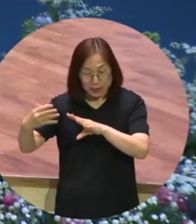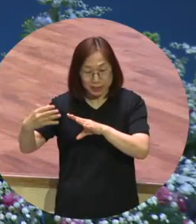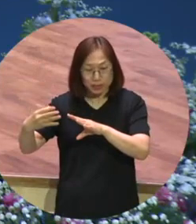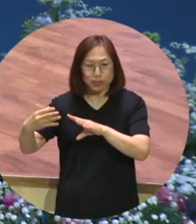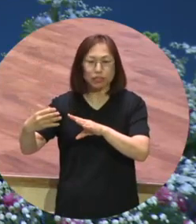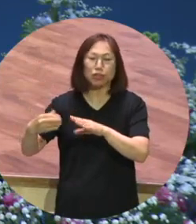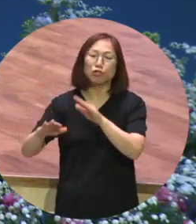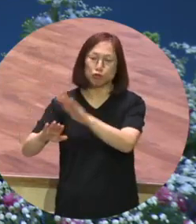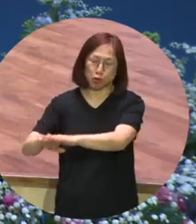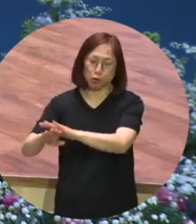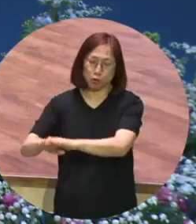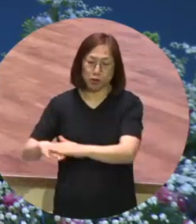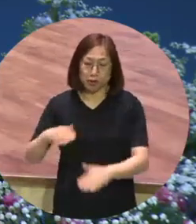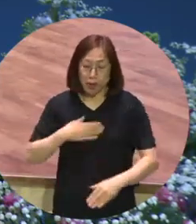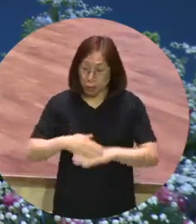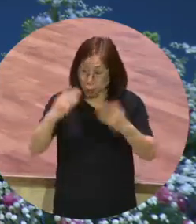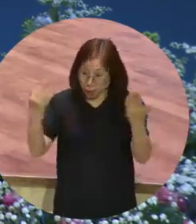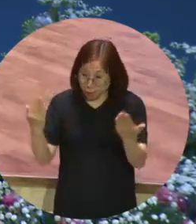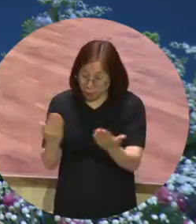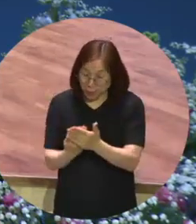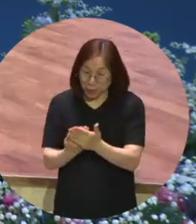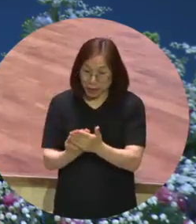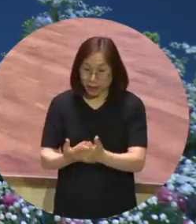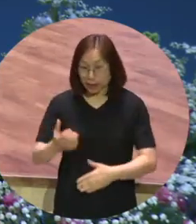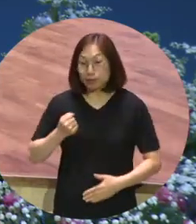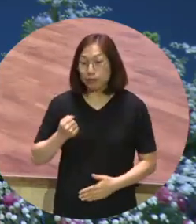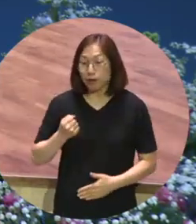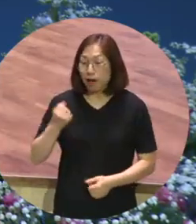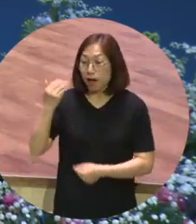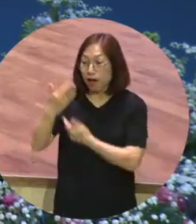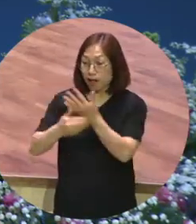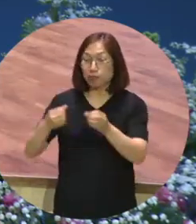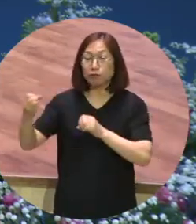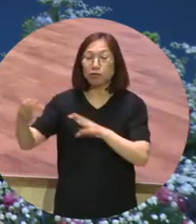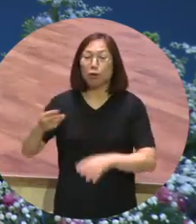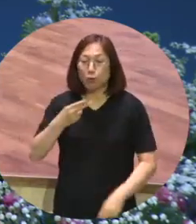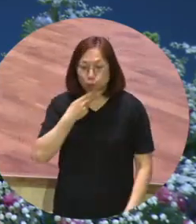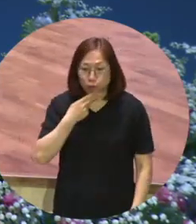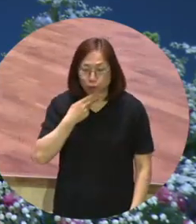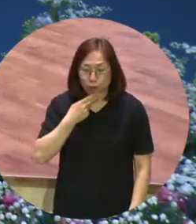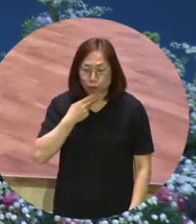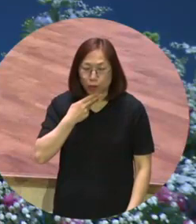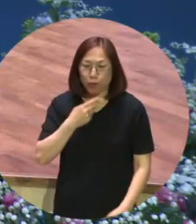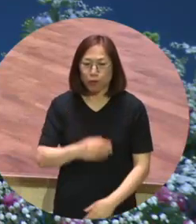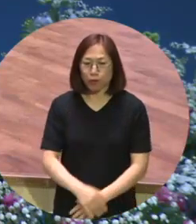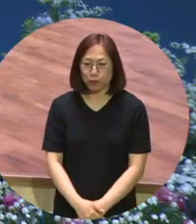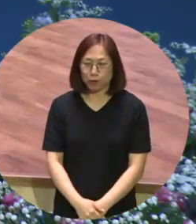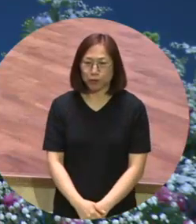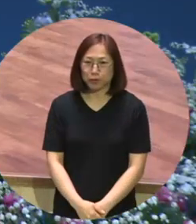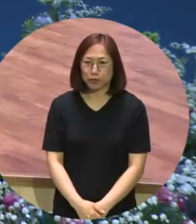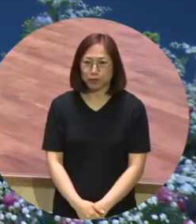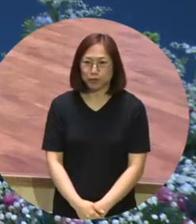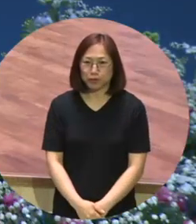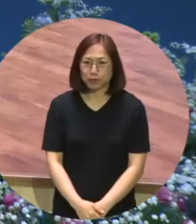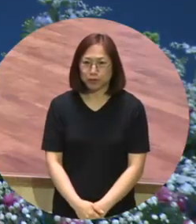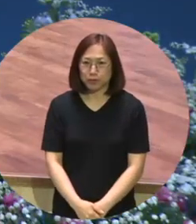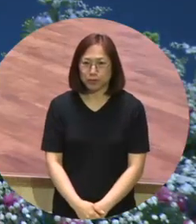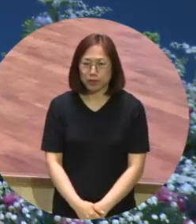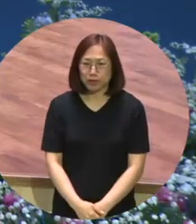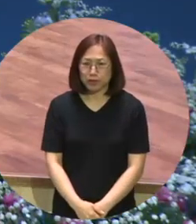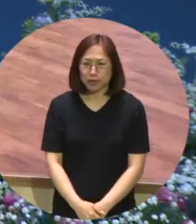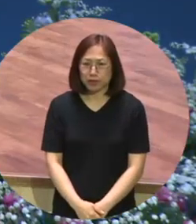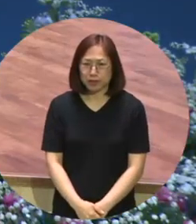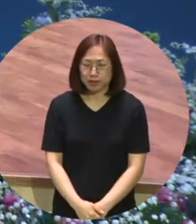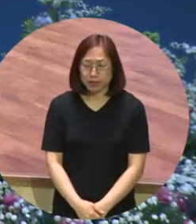아직 완벽하게 다 갖춰서 하나님 하실 게 뭐가 있어요? 오영수 목사처럼 거리를 두어야 돼요. 그래서